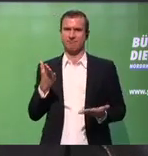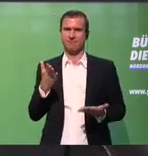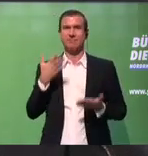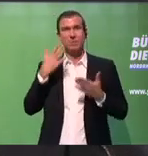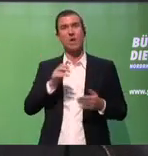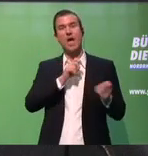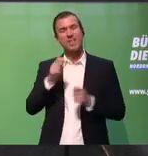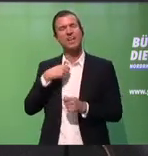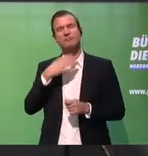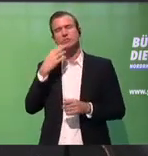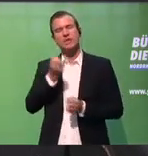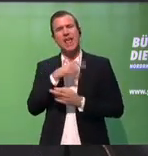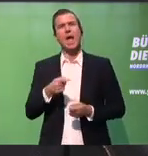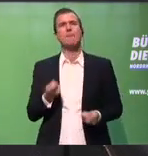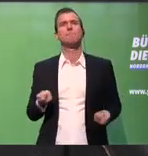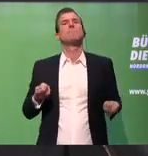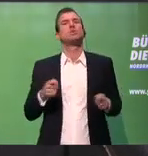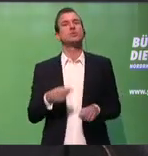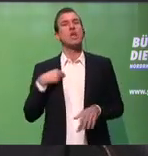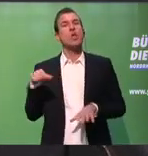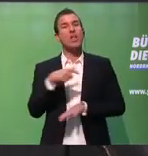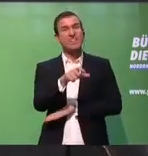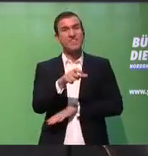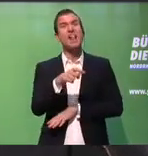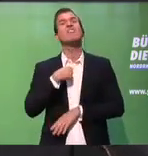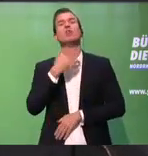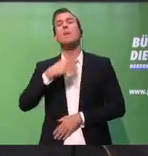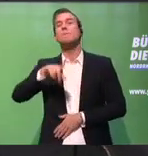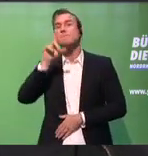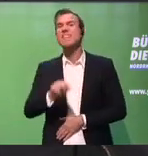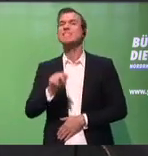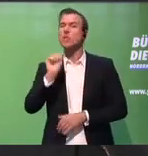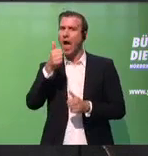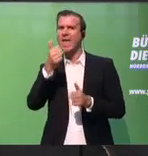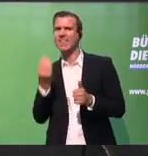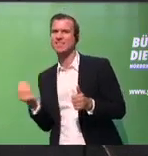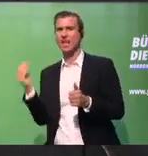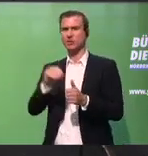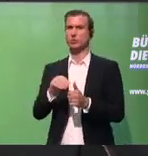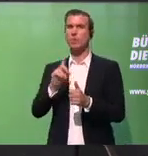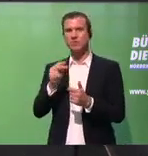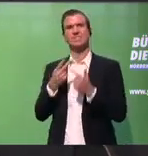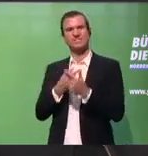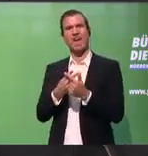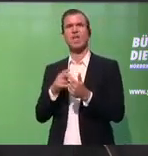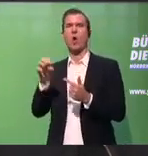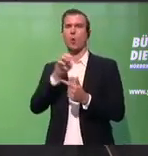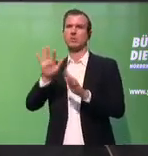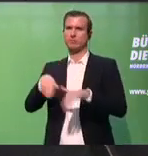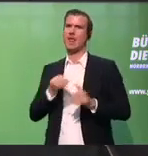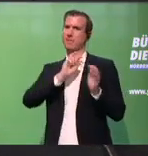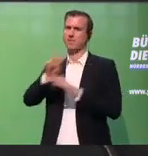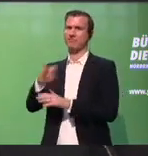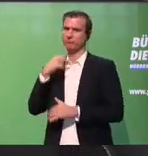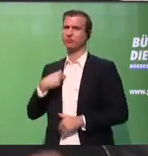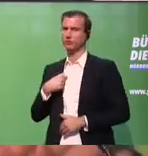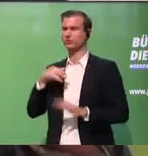nochmal ganz, ganz deutlich beschließen, wir wollen als NRW-Grüne mindestens ein weiteres Mandat in diesem Europäischen Parlament, liebe Freunde und